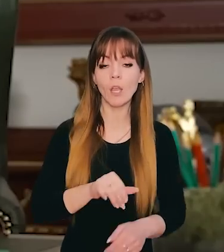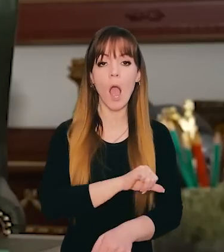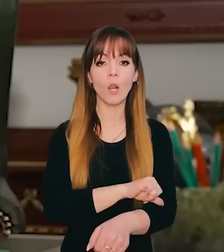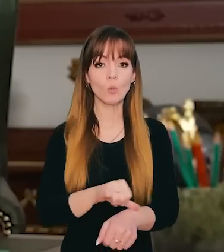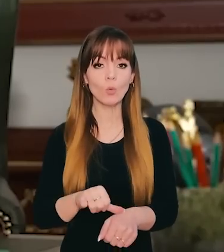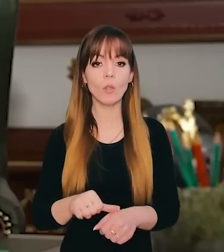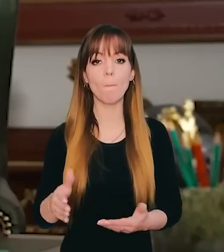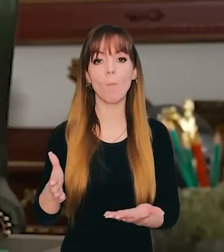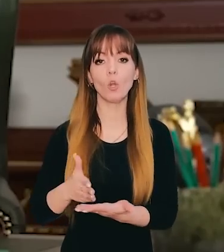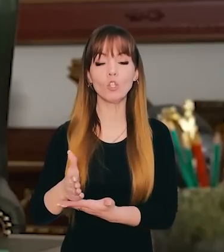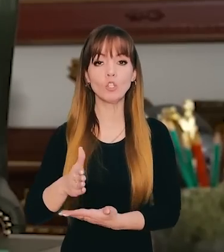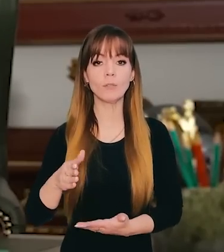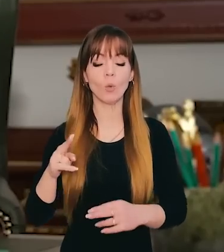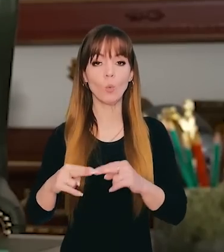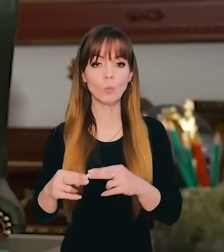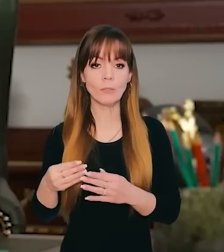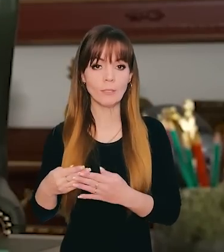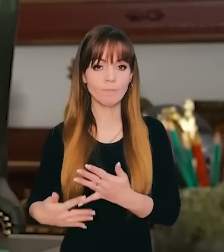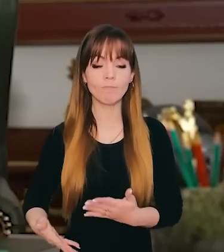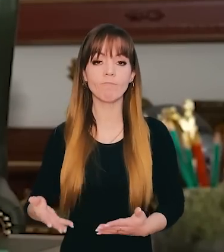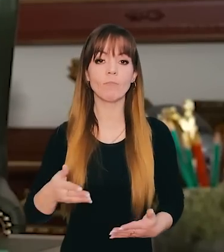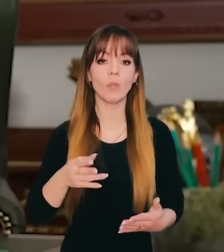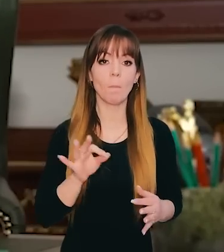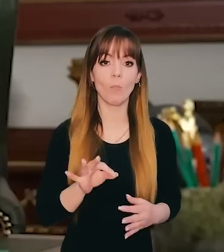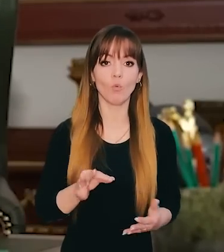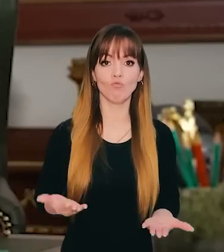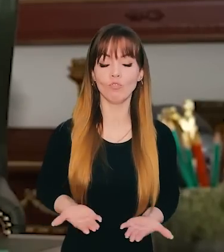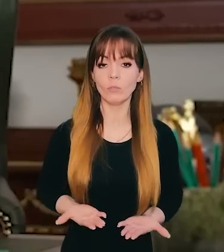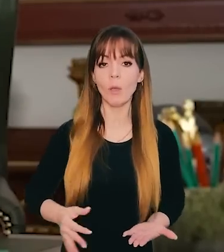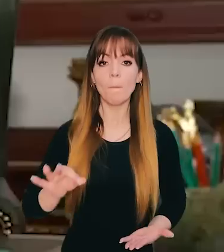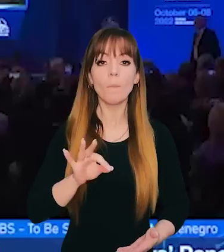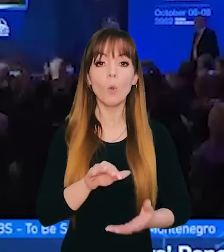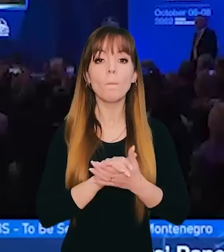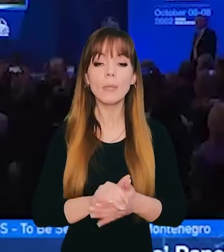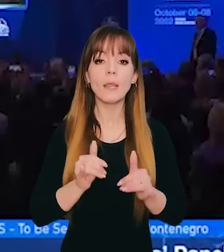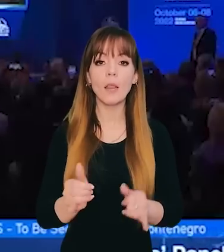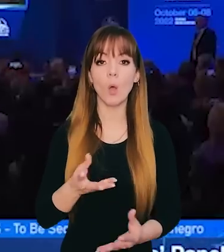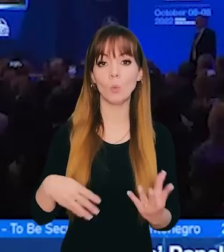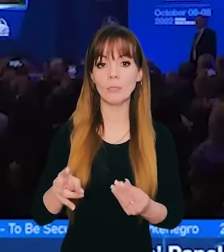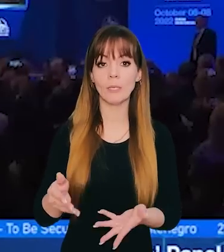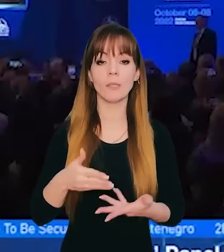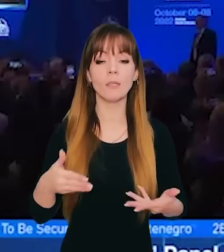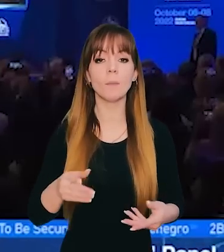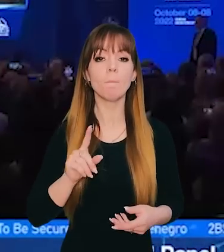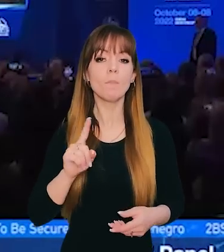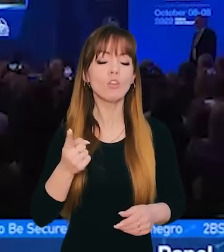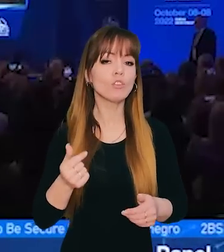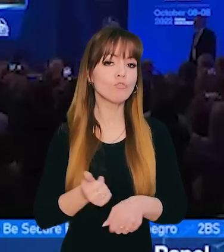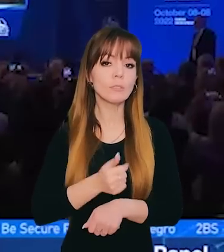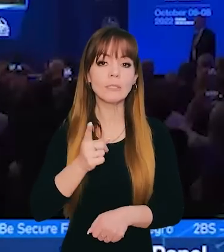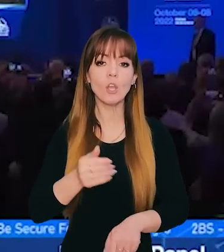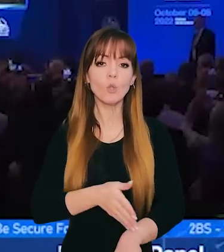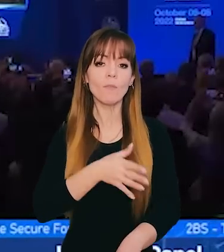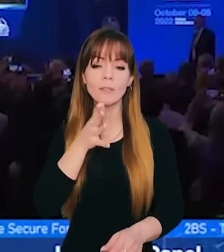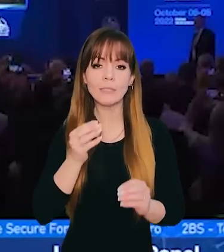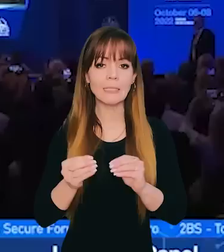суверенітет кордони політичний устрій йдеться буквально про життя про мир для усіх нас вперше за